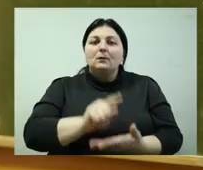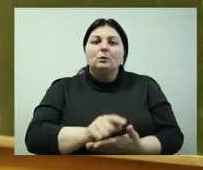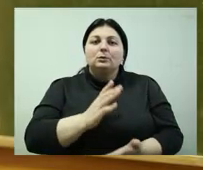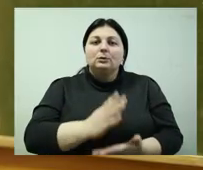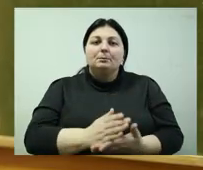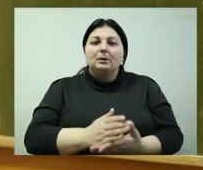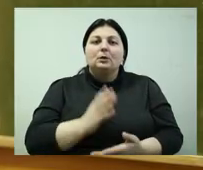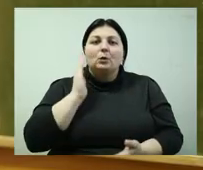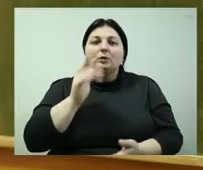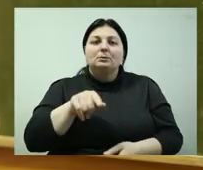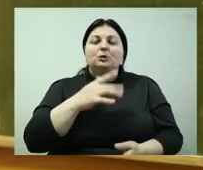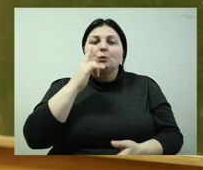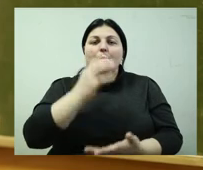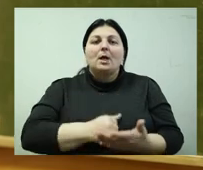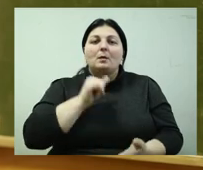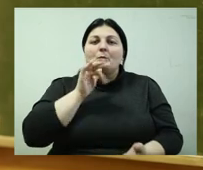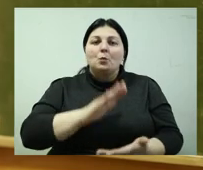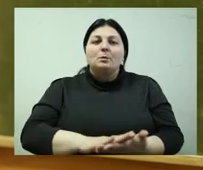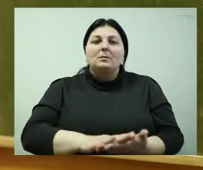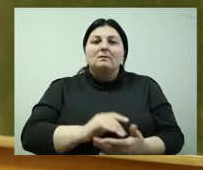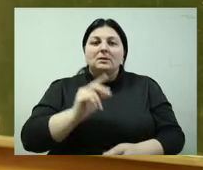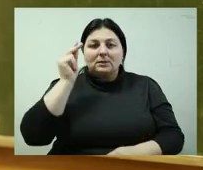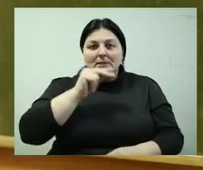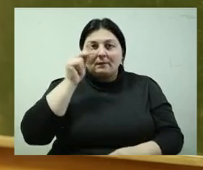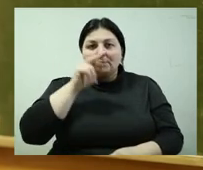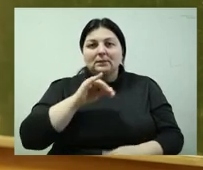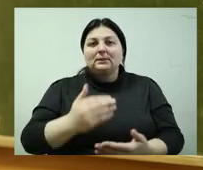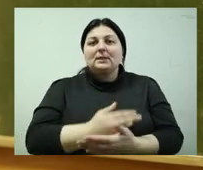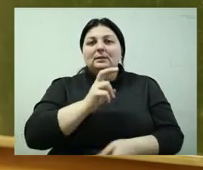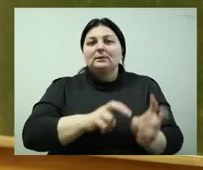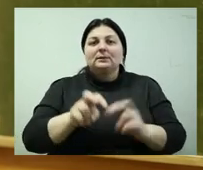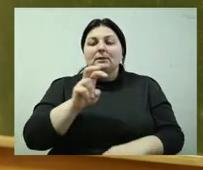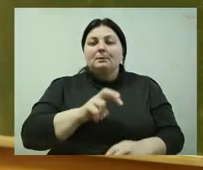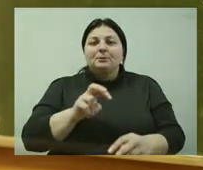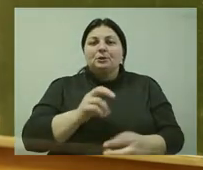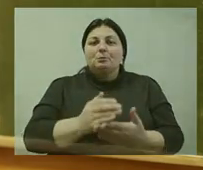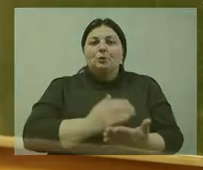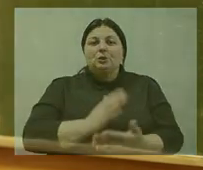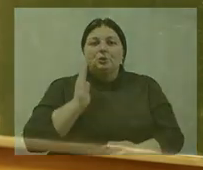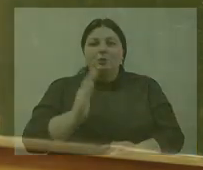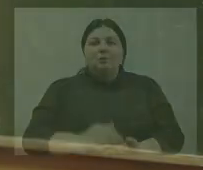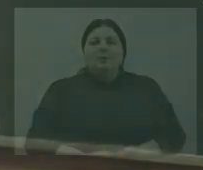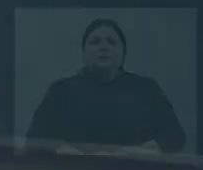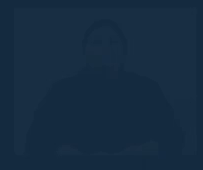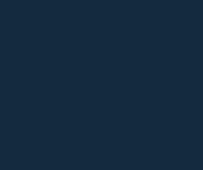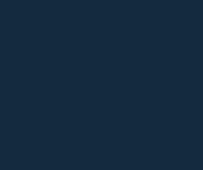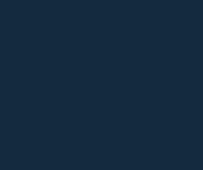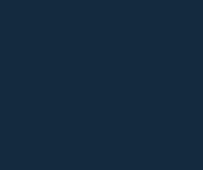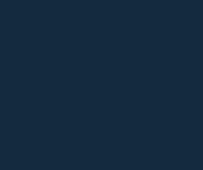რომ ჰქონდეთ იმის უნარი, რომ მუდმივი სწავლისა და სიახლის ძიების პროცესში იყვნენ.